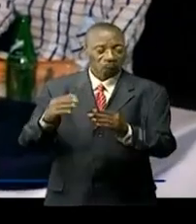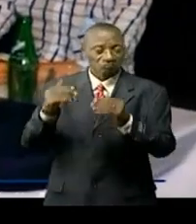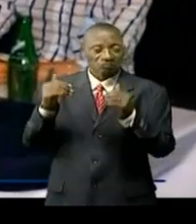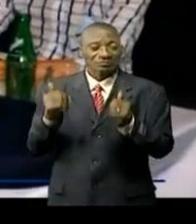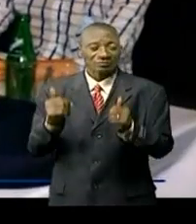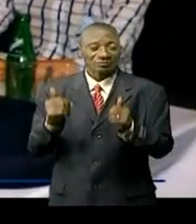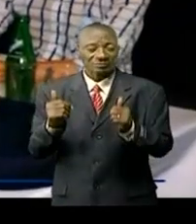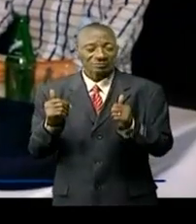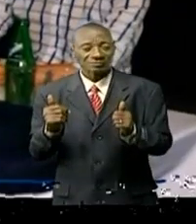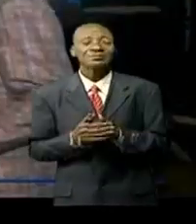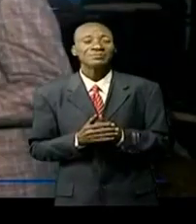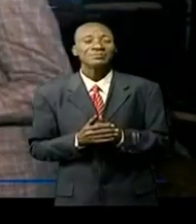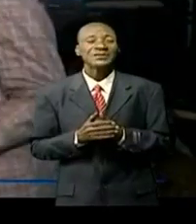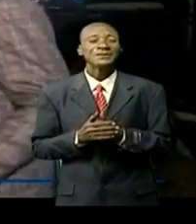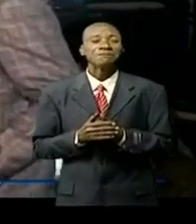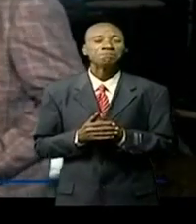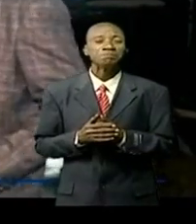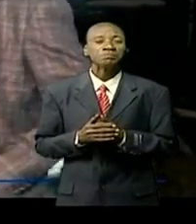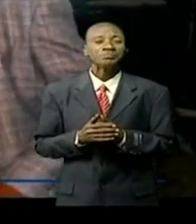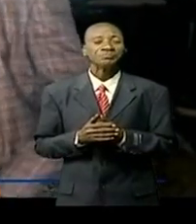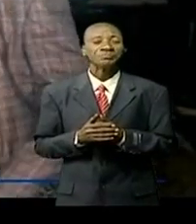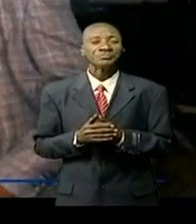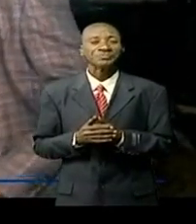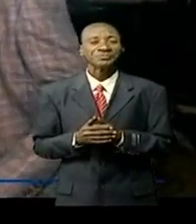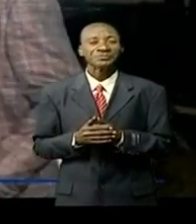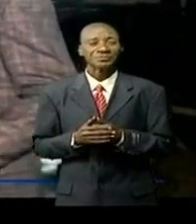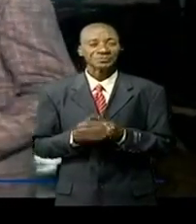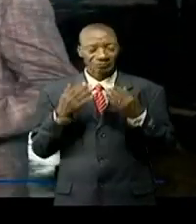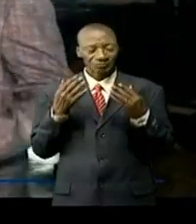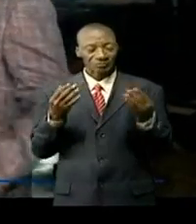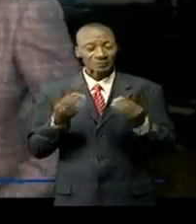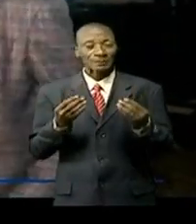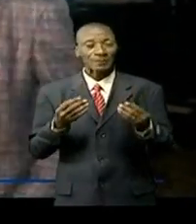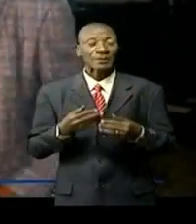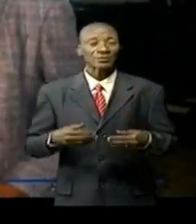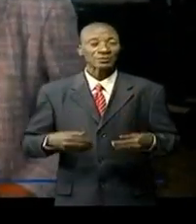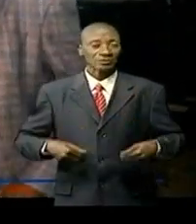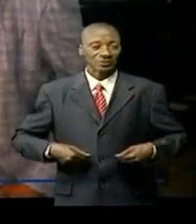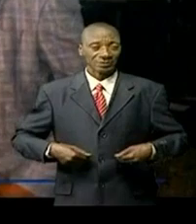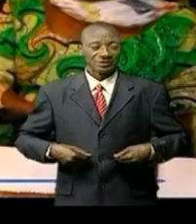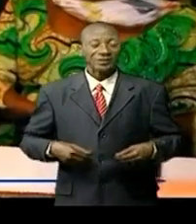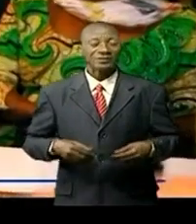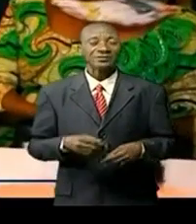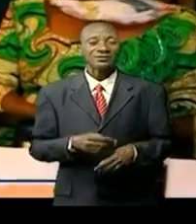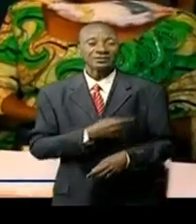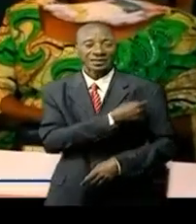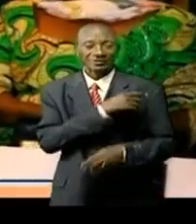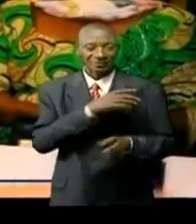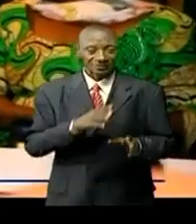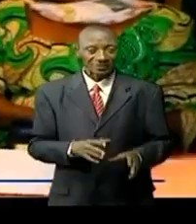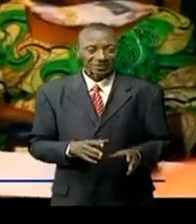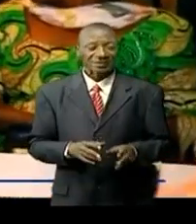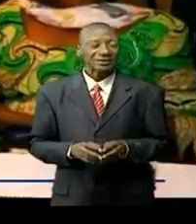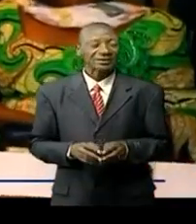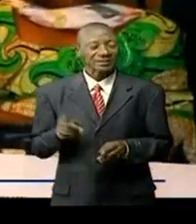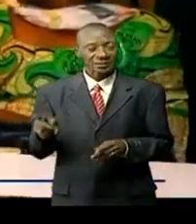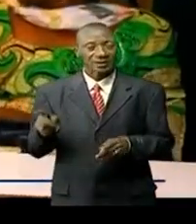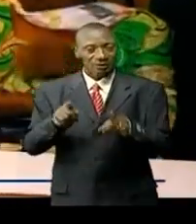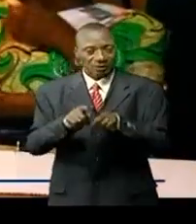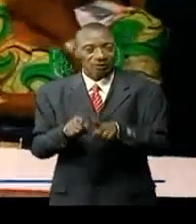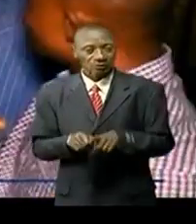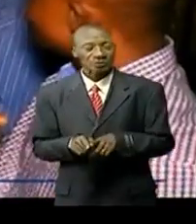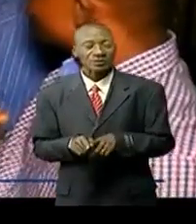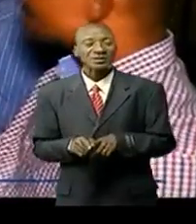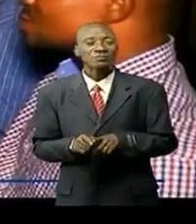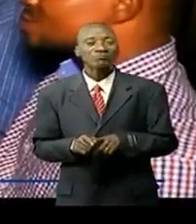aux patients tard de guérir. Le bon encadrement de jeunes médecins et infirmiers par leurs maîtres et aînés dans la